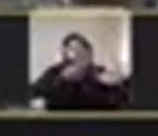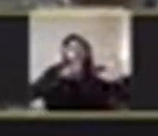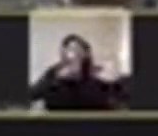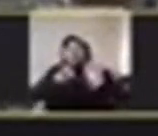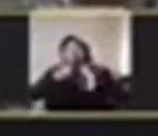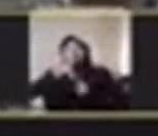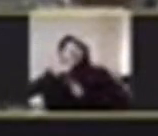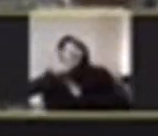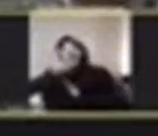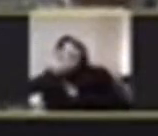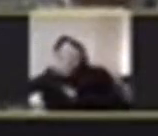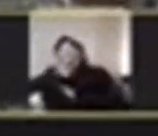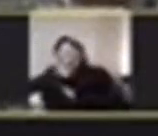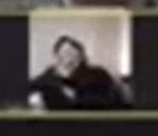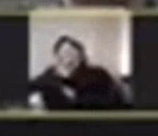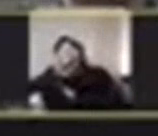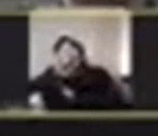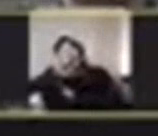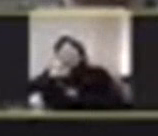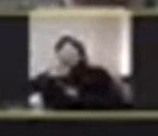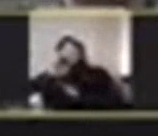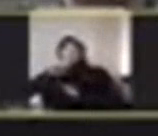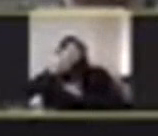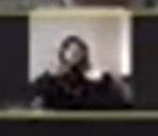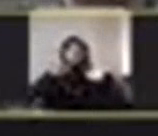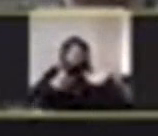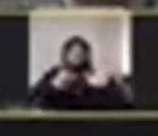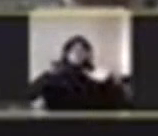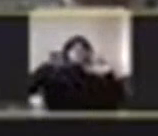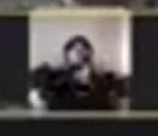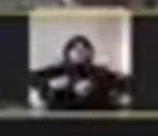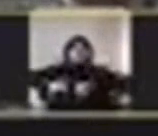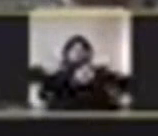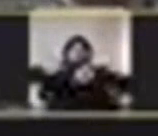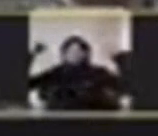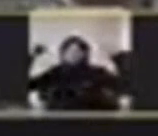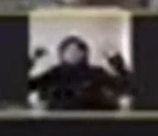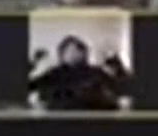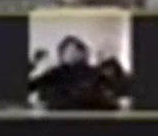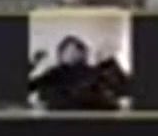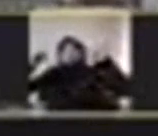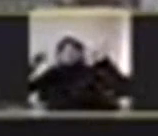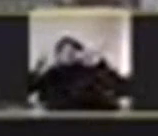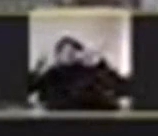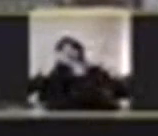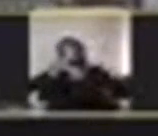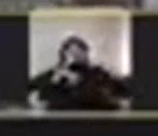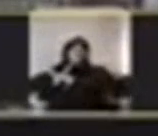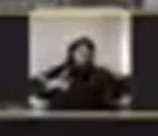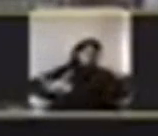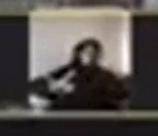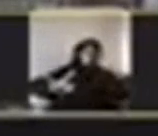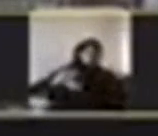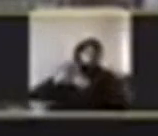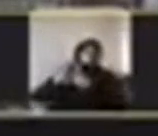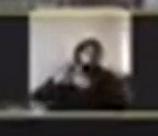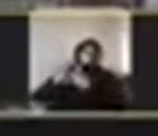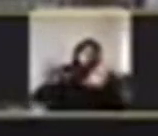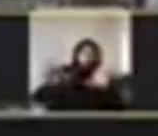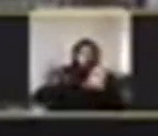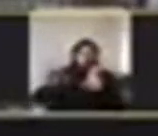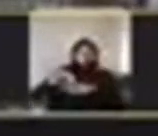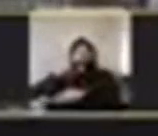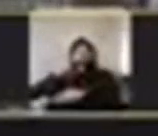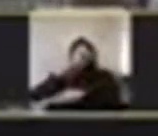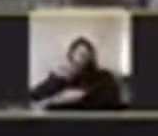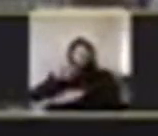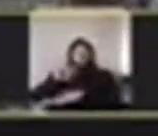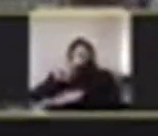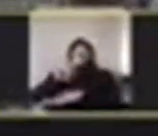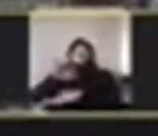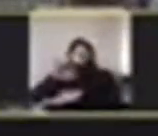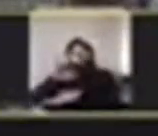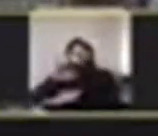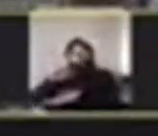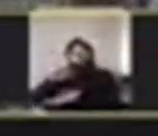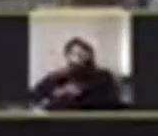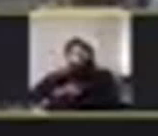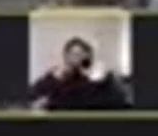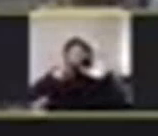196.546 yang tidak setuju itu sekolah dibuka atau menolak sekolah dibuka pada Juli 2020 mencapai